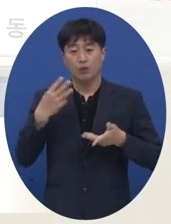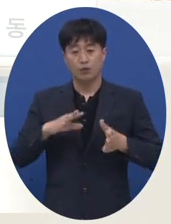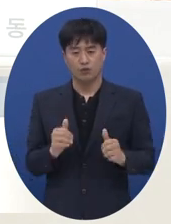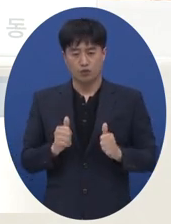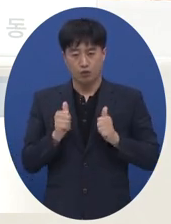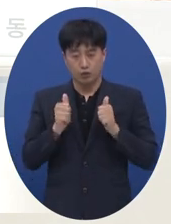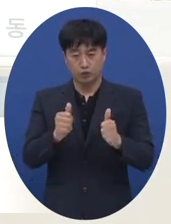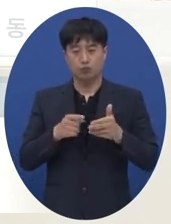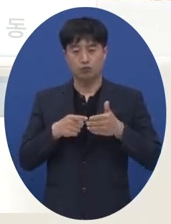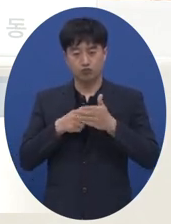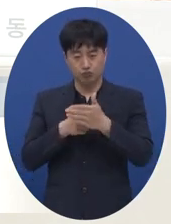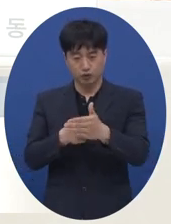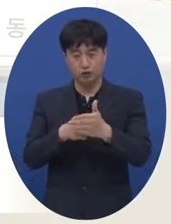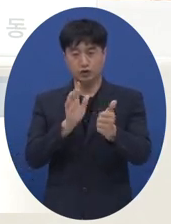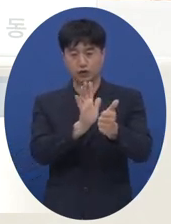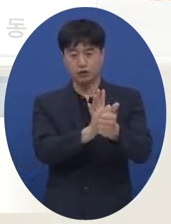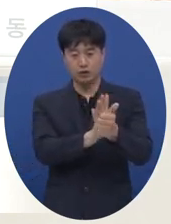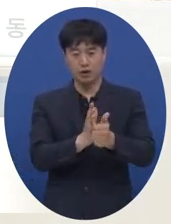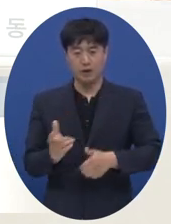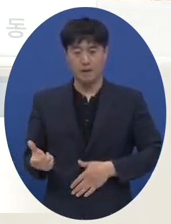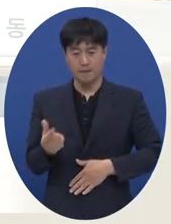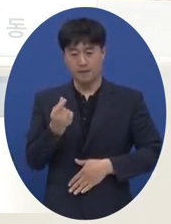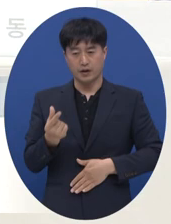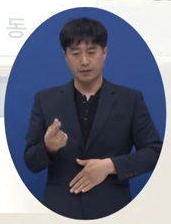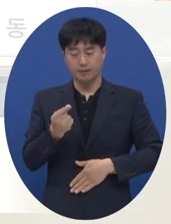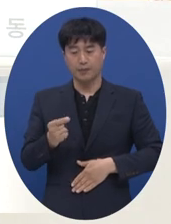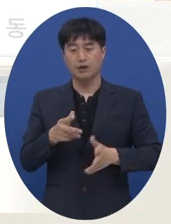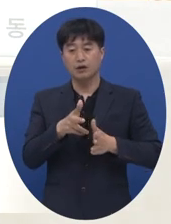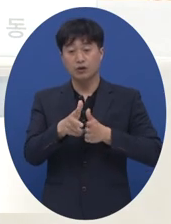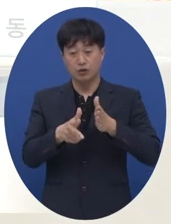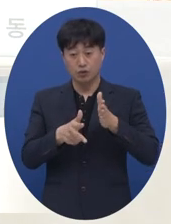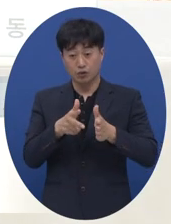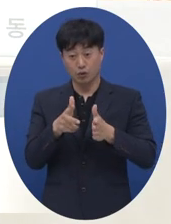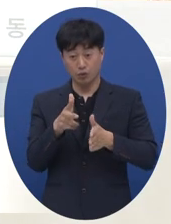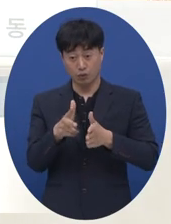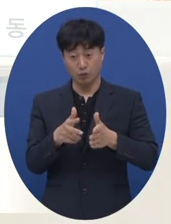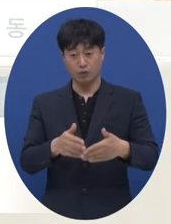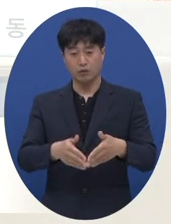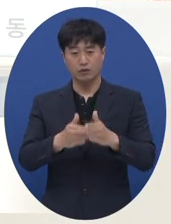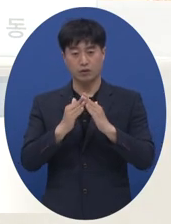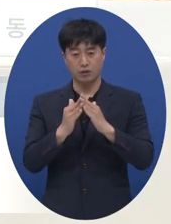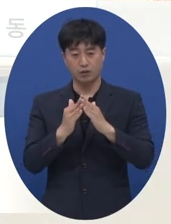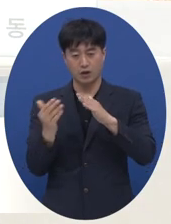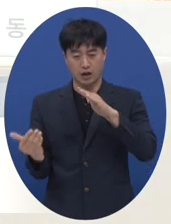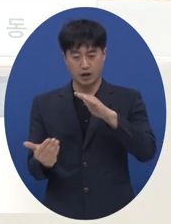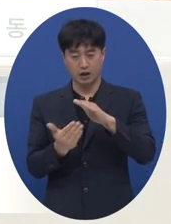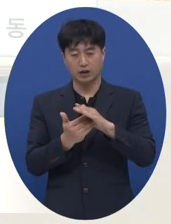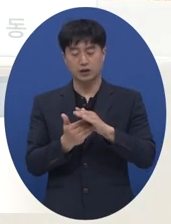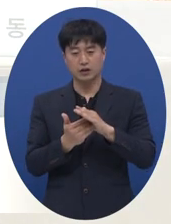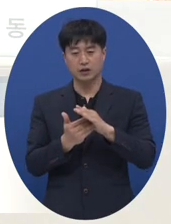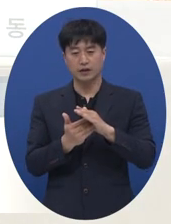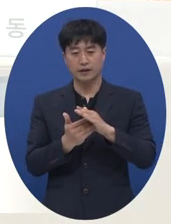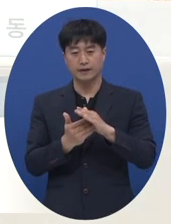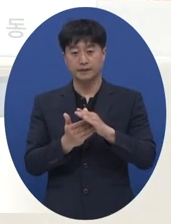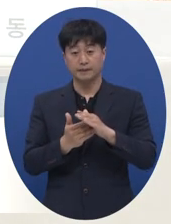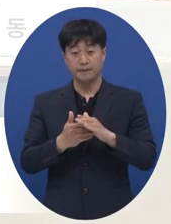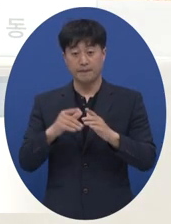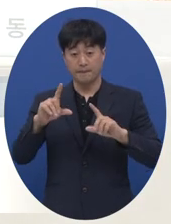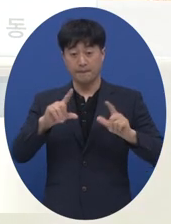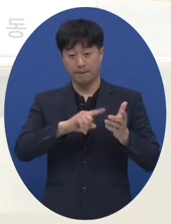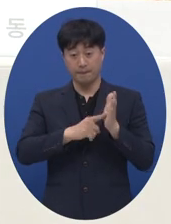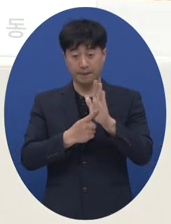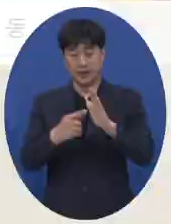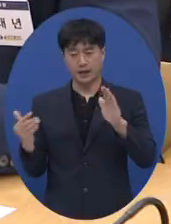도에서도 열심히 추진하고 또 지원해서 신속하게 철도망이 구축될 수 있도록 현실화될 수